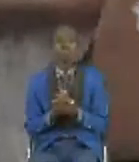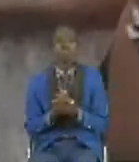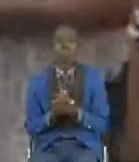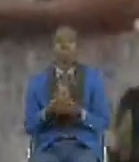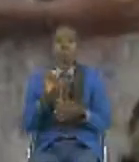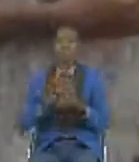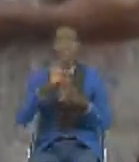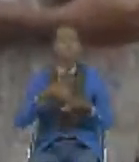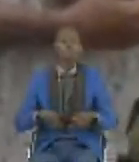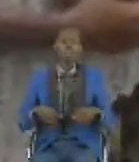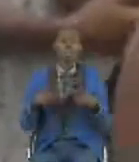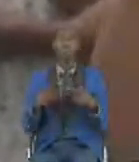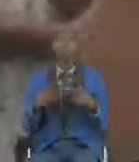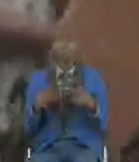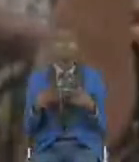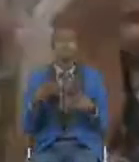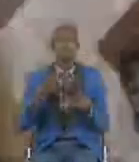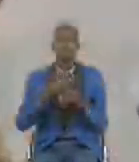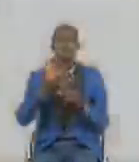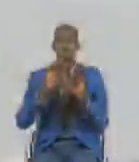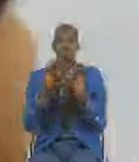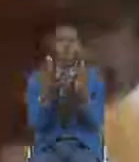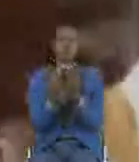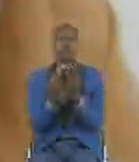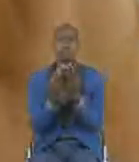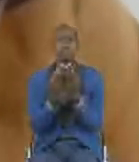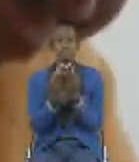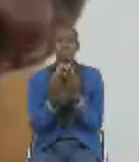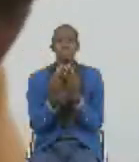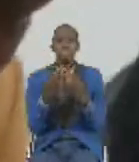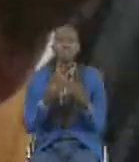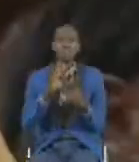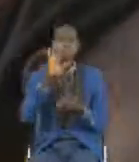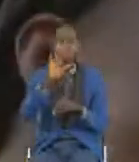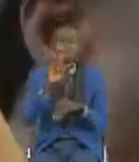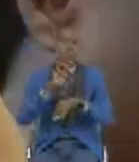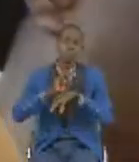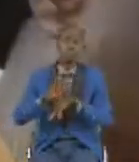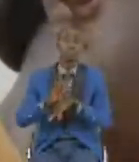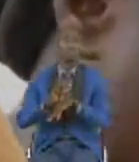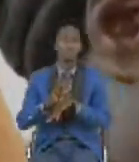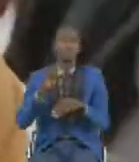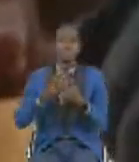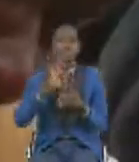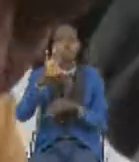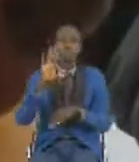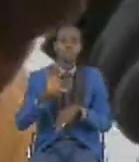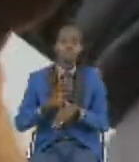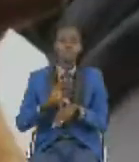votre vie, dans votre famille, dans votre ministère, dans votre